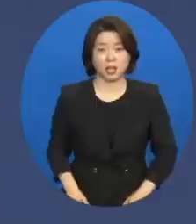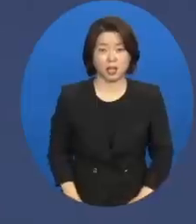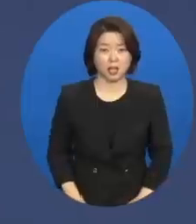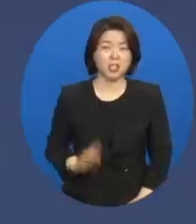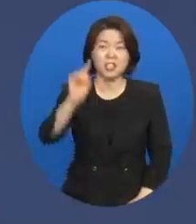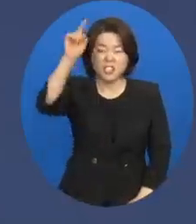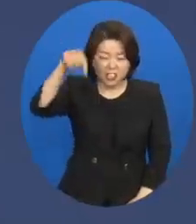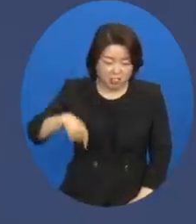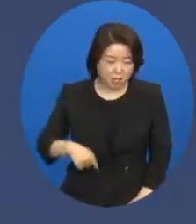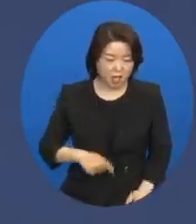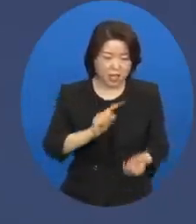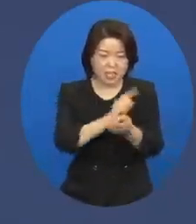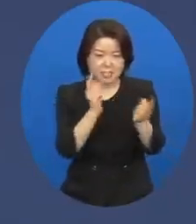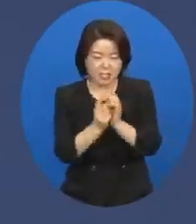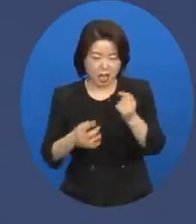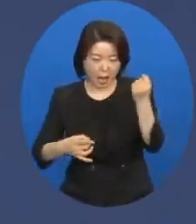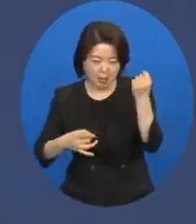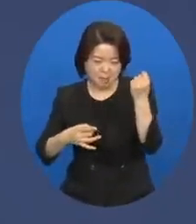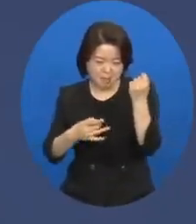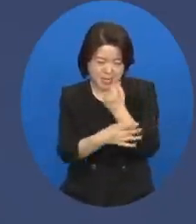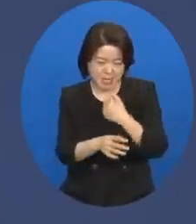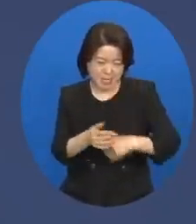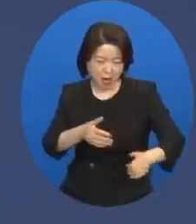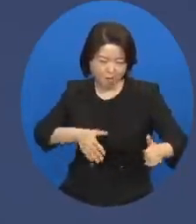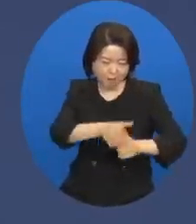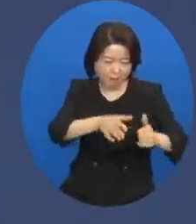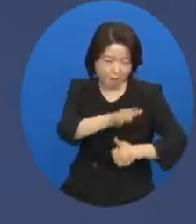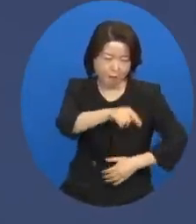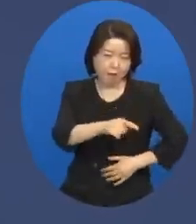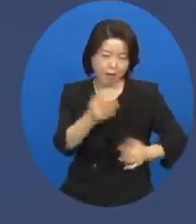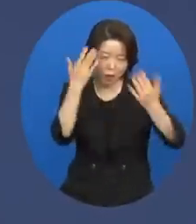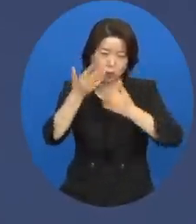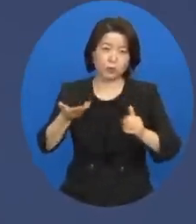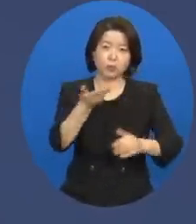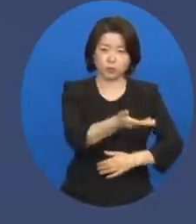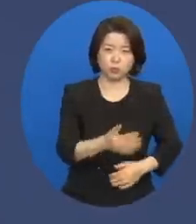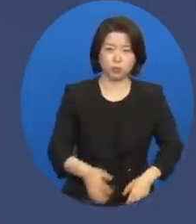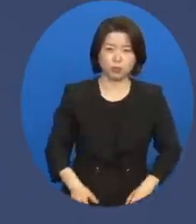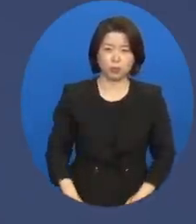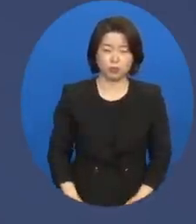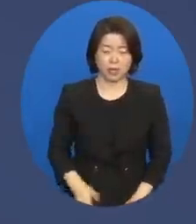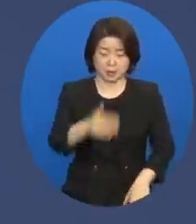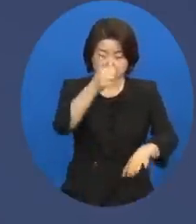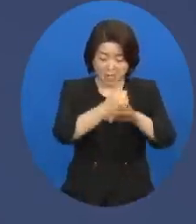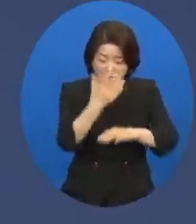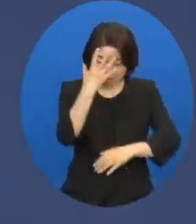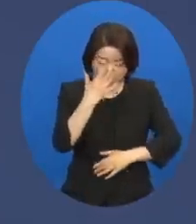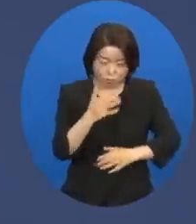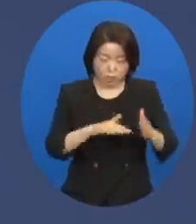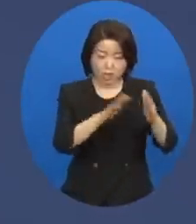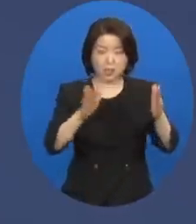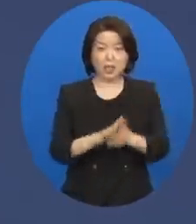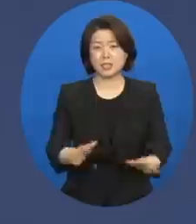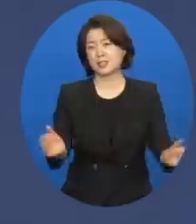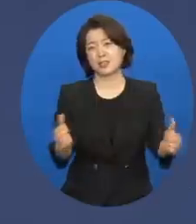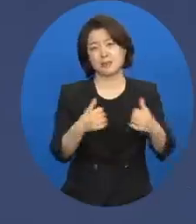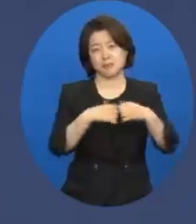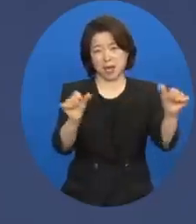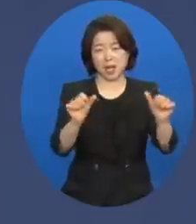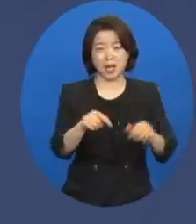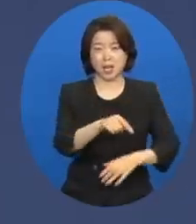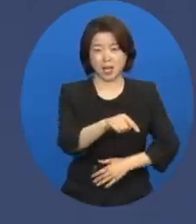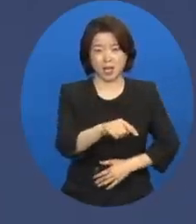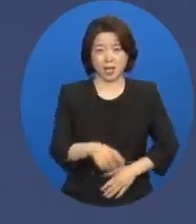천하에 서로를 뼈를 말리는 고통을 서로 주다가 비극으로 그 가정이 끝나는 그 비참한